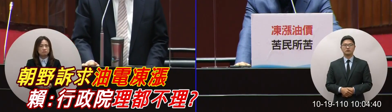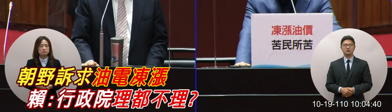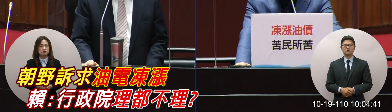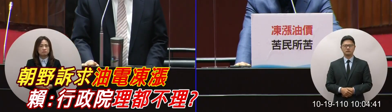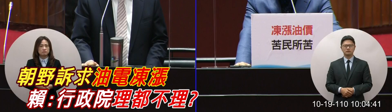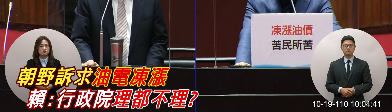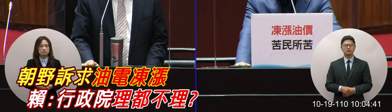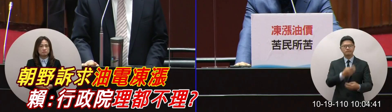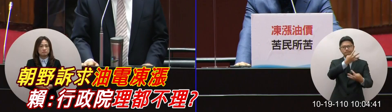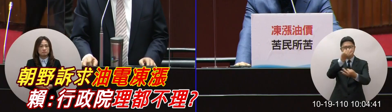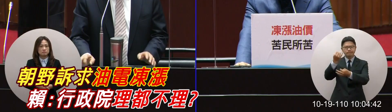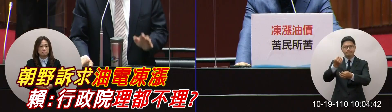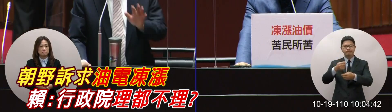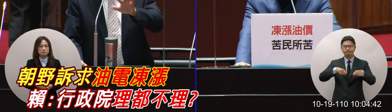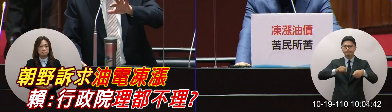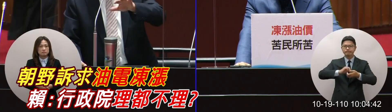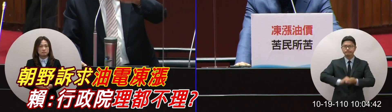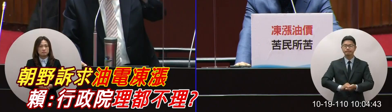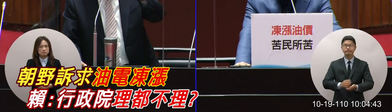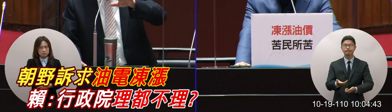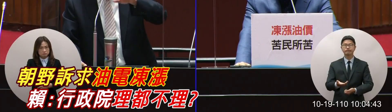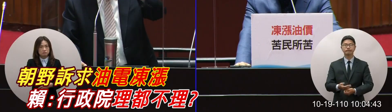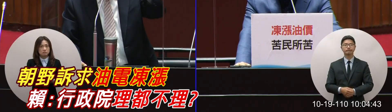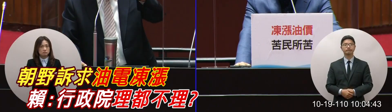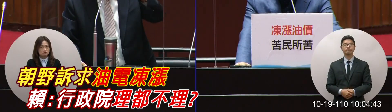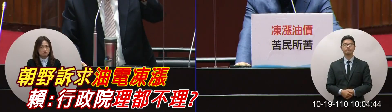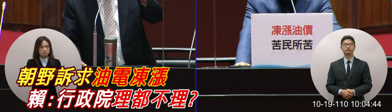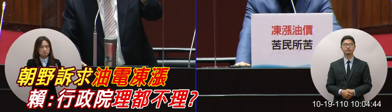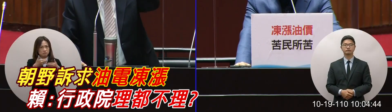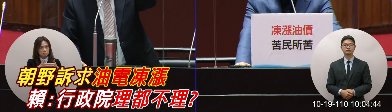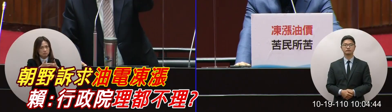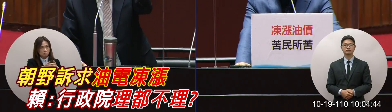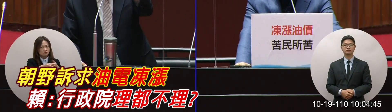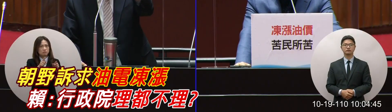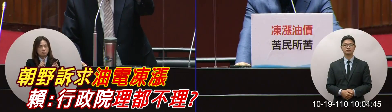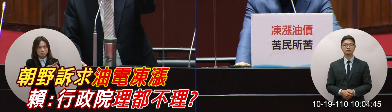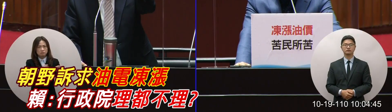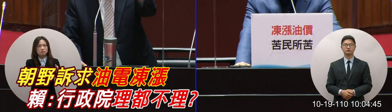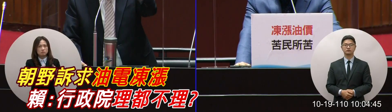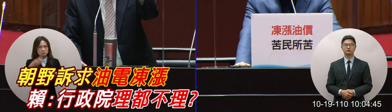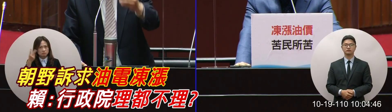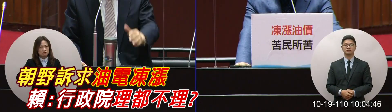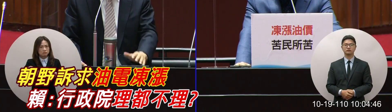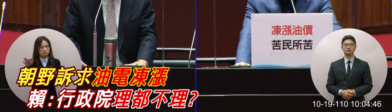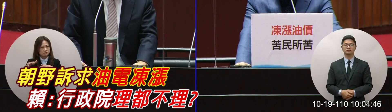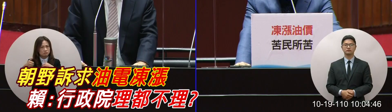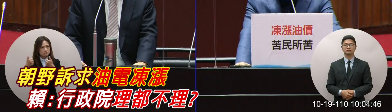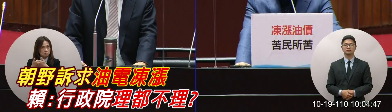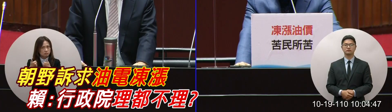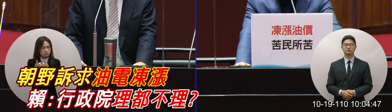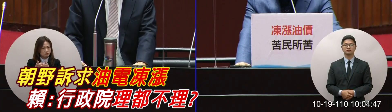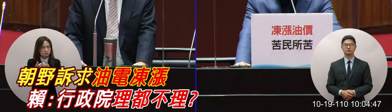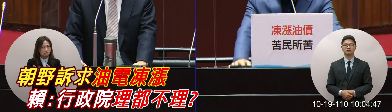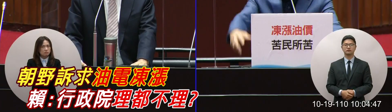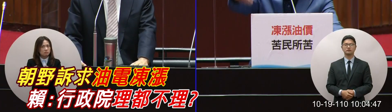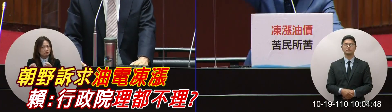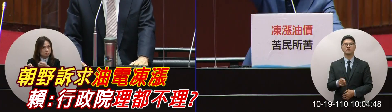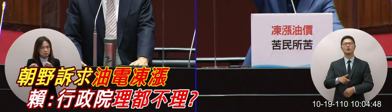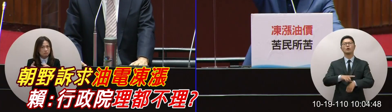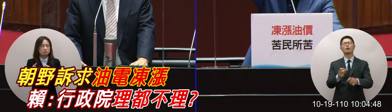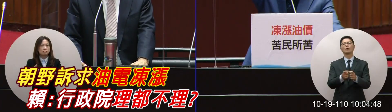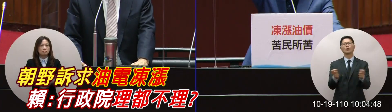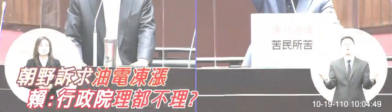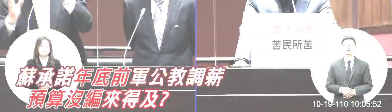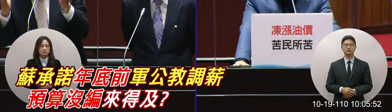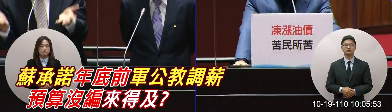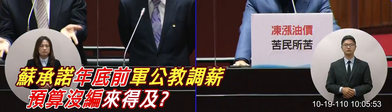什么时候可以决定？ 这个要有一个程序，还要召开相关的会议。 我顾了，你不要看我这